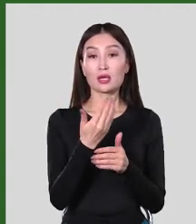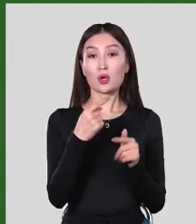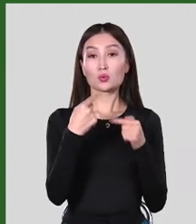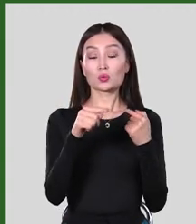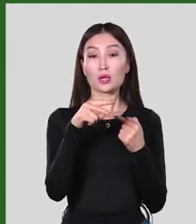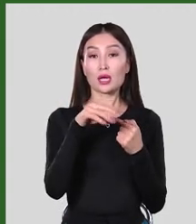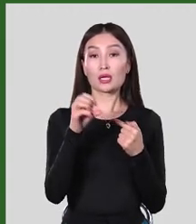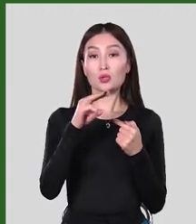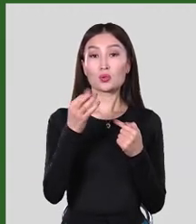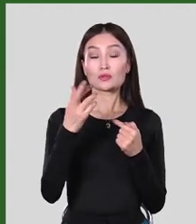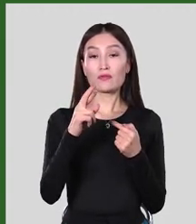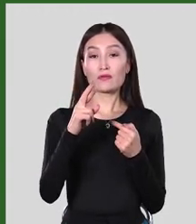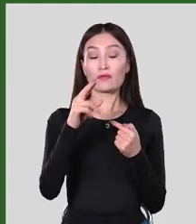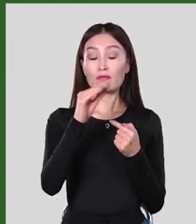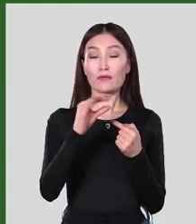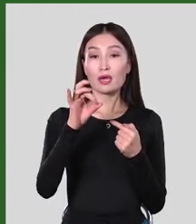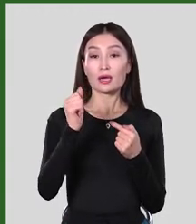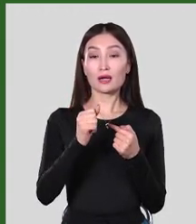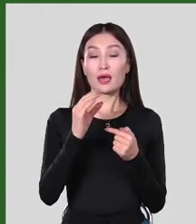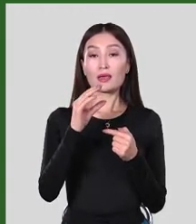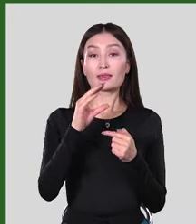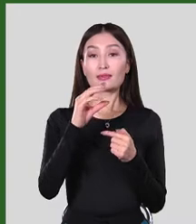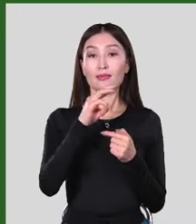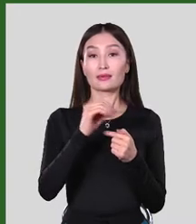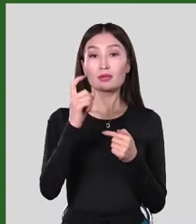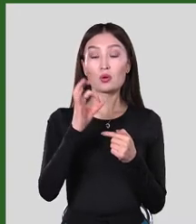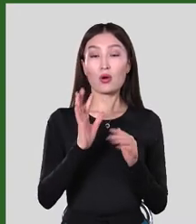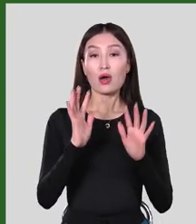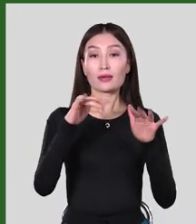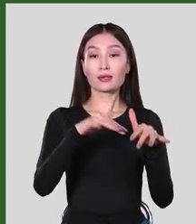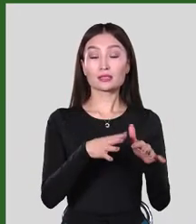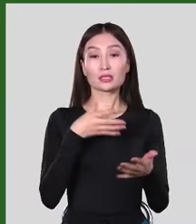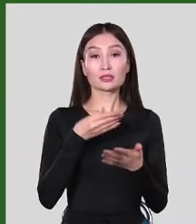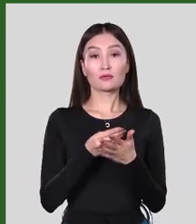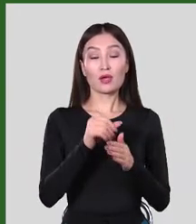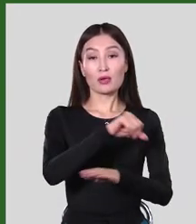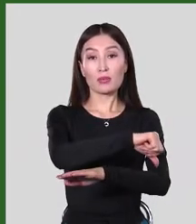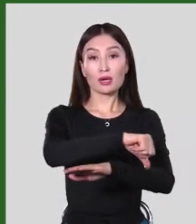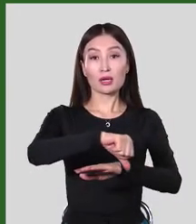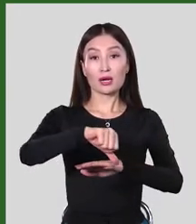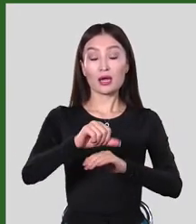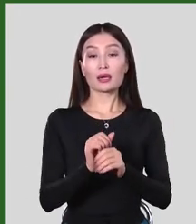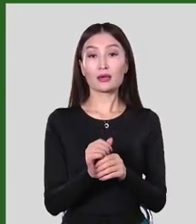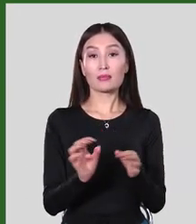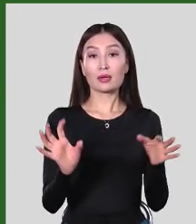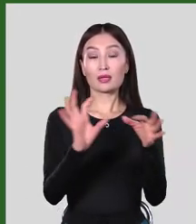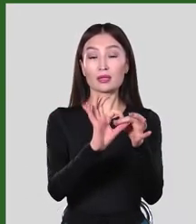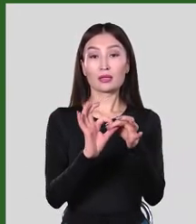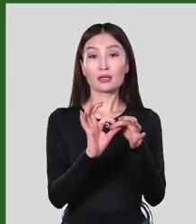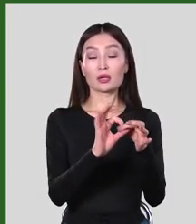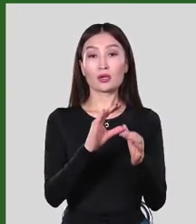другая литосферная плита – Тихоокеанская, которая своим краем как будто ныряет